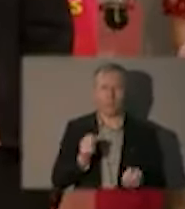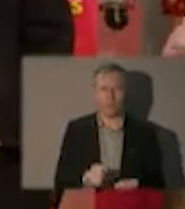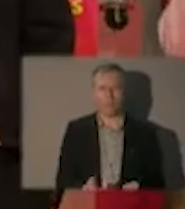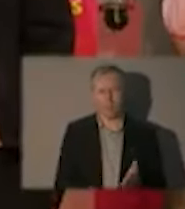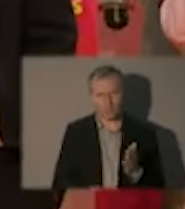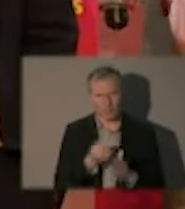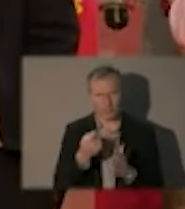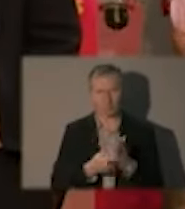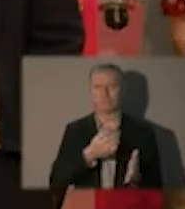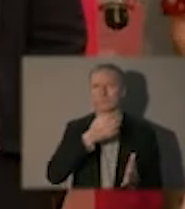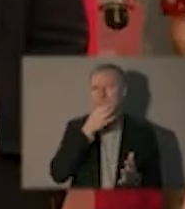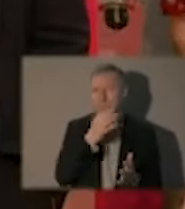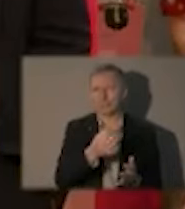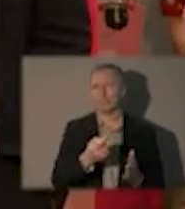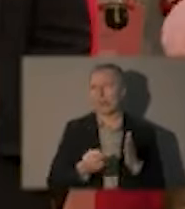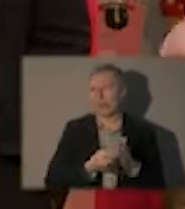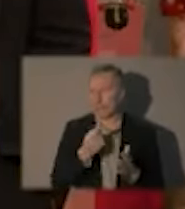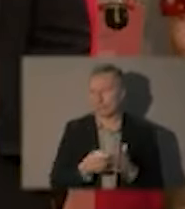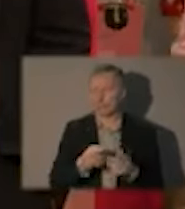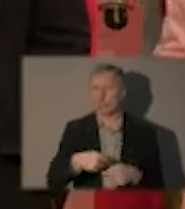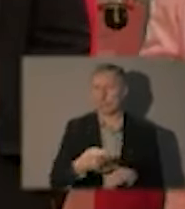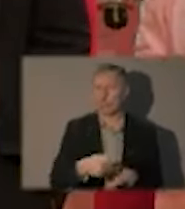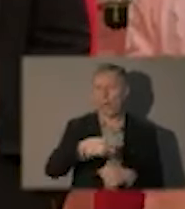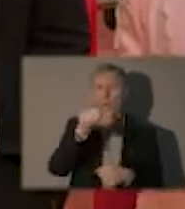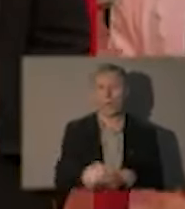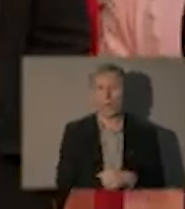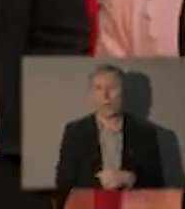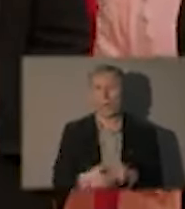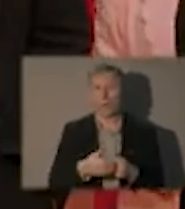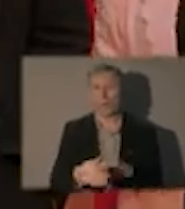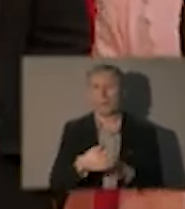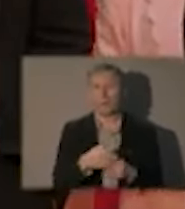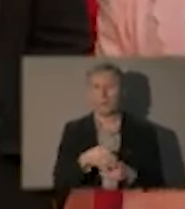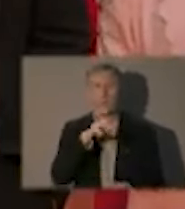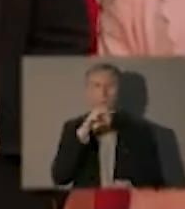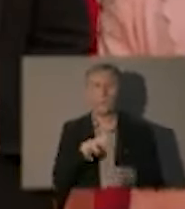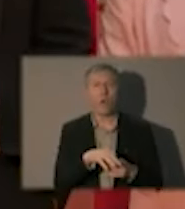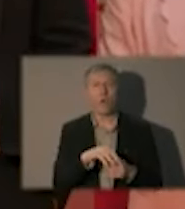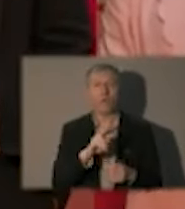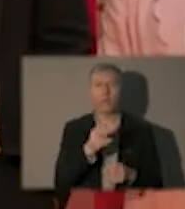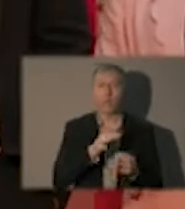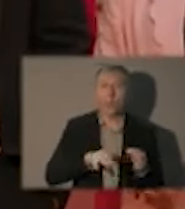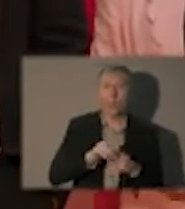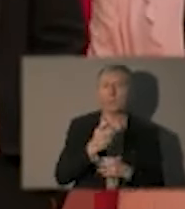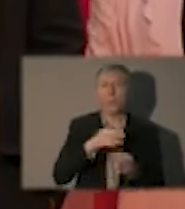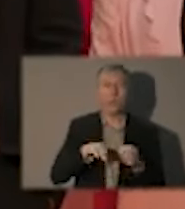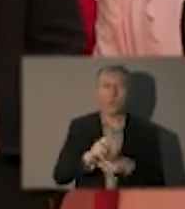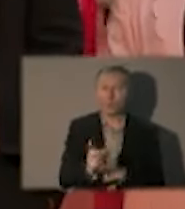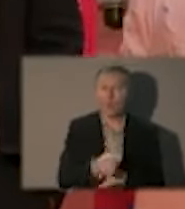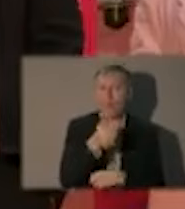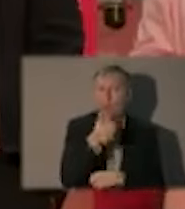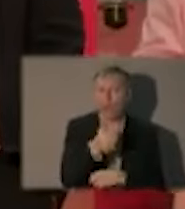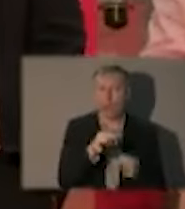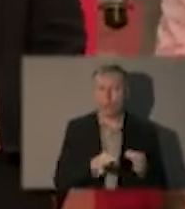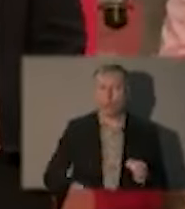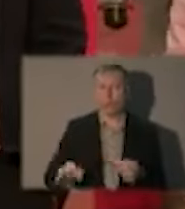répétons-le inlassablement. Dans un mois, ça n'est pas un scrutin à deux tours, il n'y a qu'un seul tour.